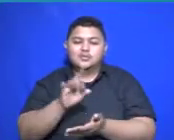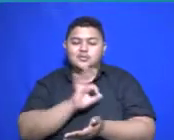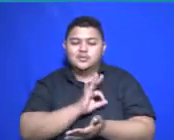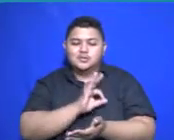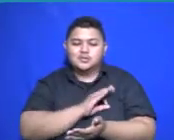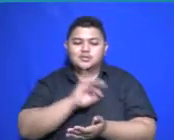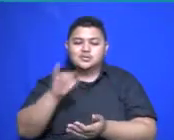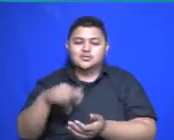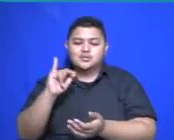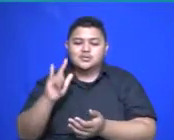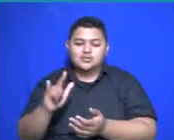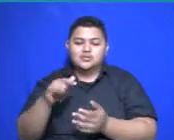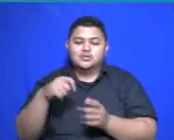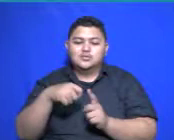Presiden